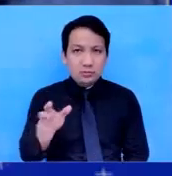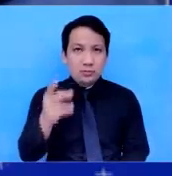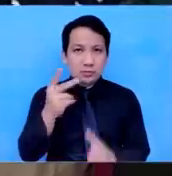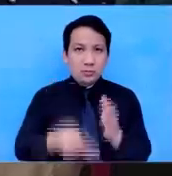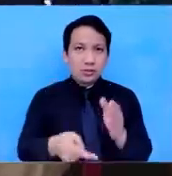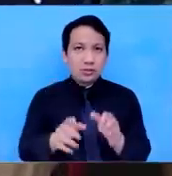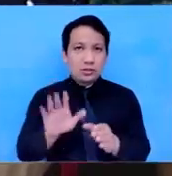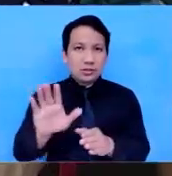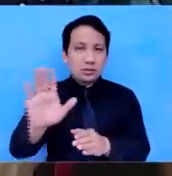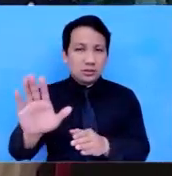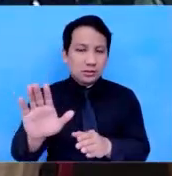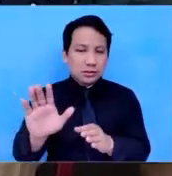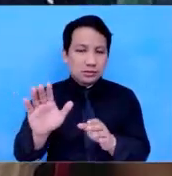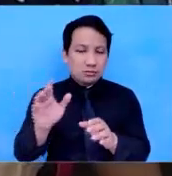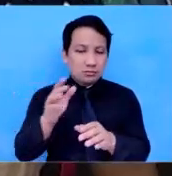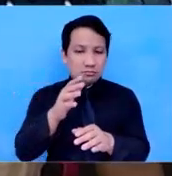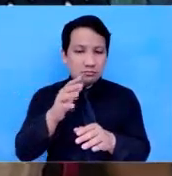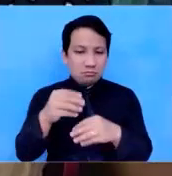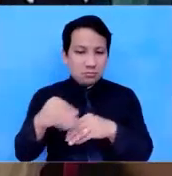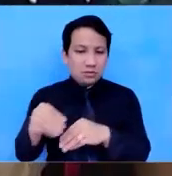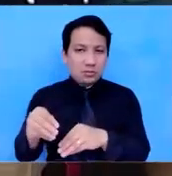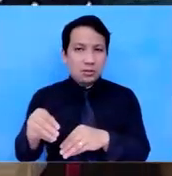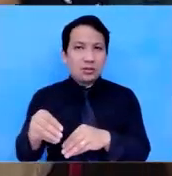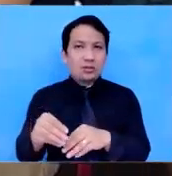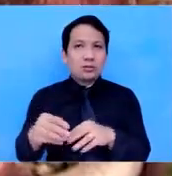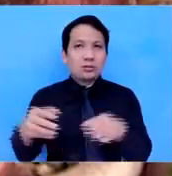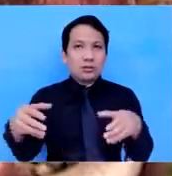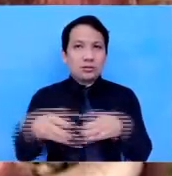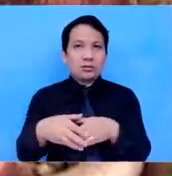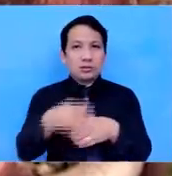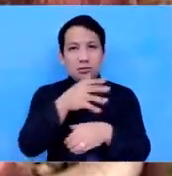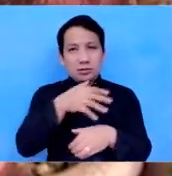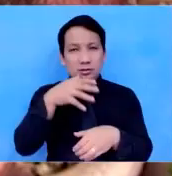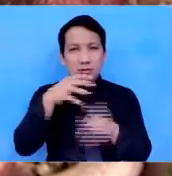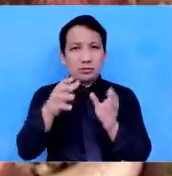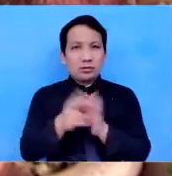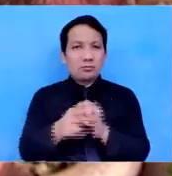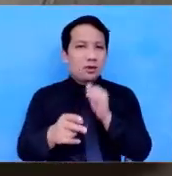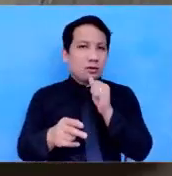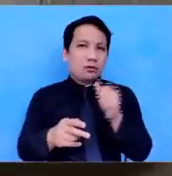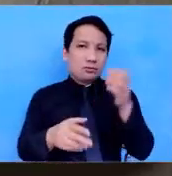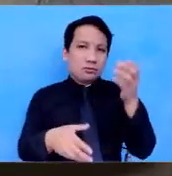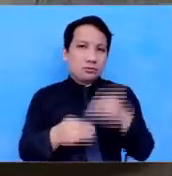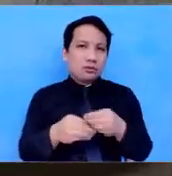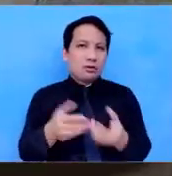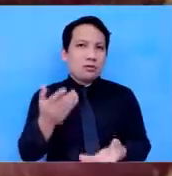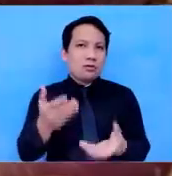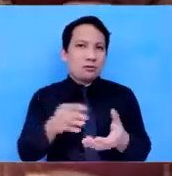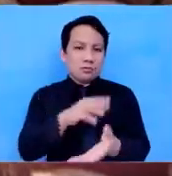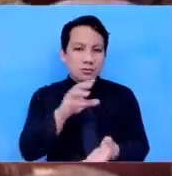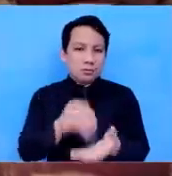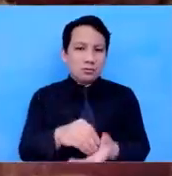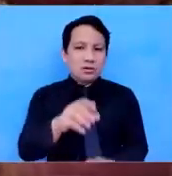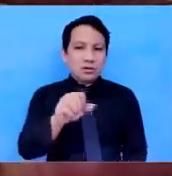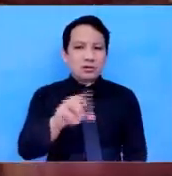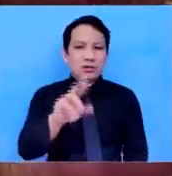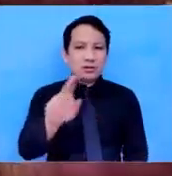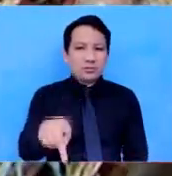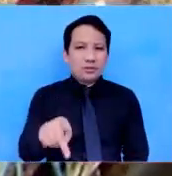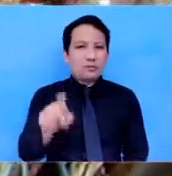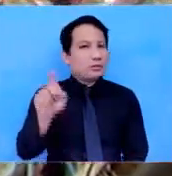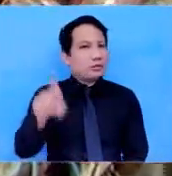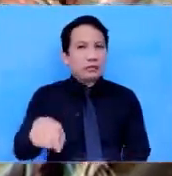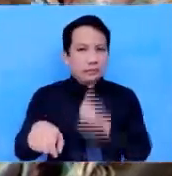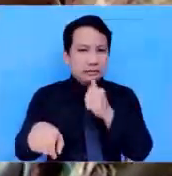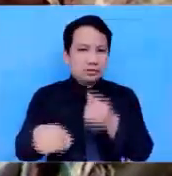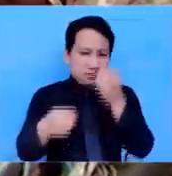palengke. Pero ang Union ng Manggagawa sa Agrikultura, naniniwalang kahit maglagay ng SRP kung hindi naman ito susundin,